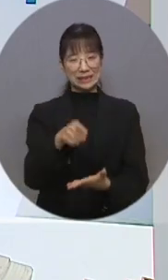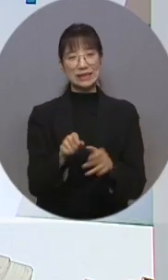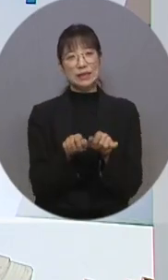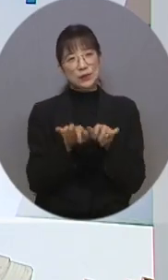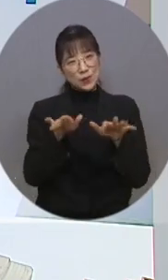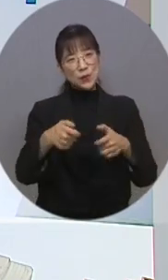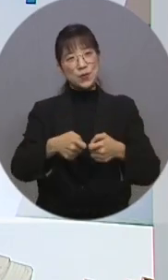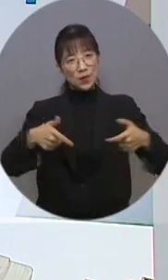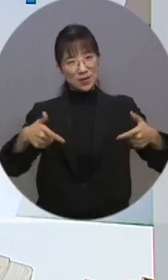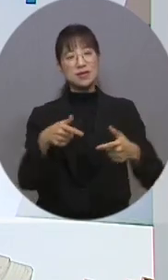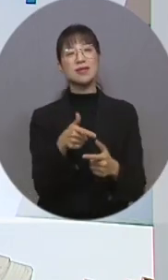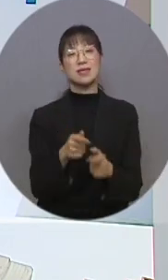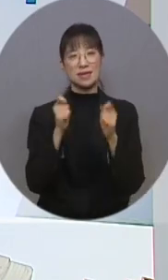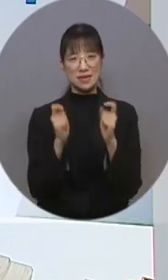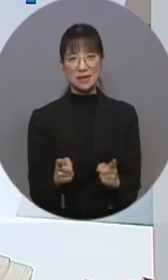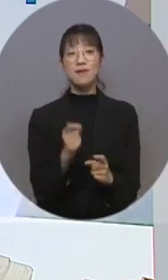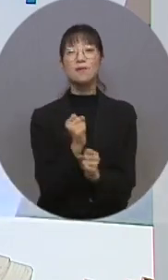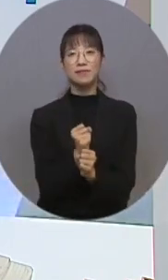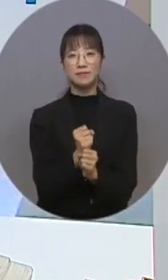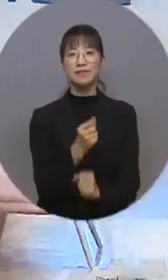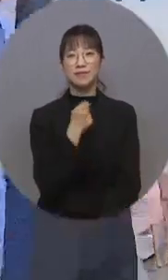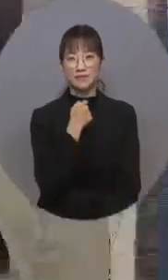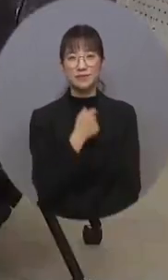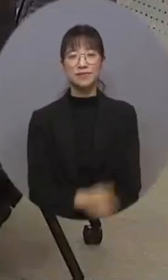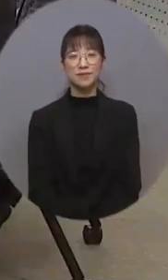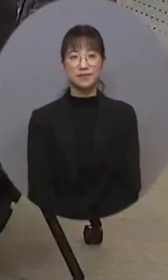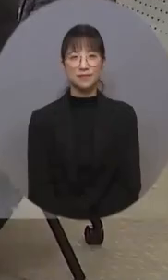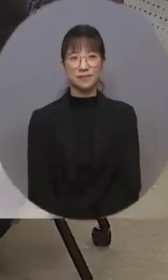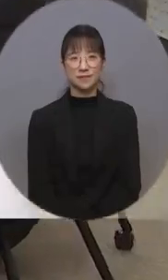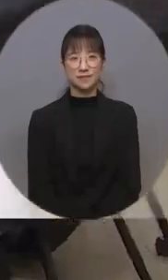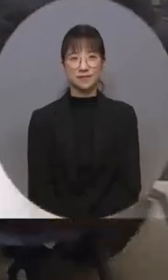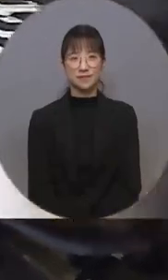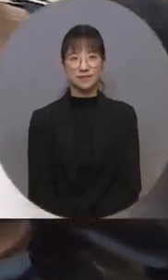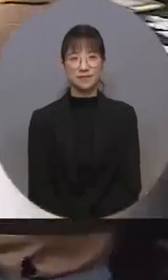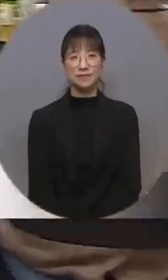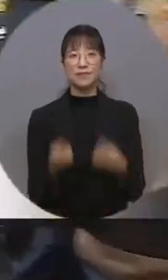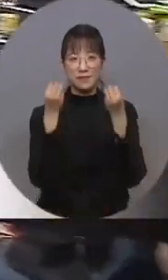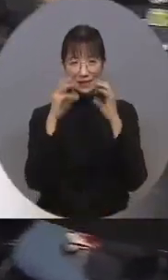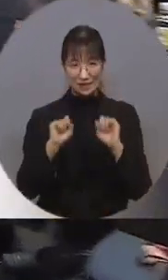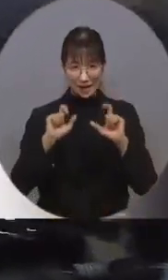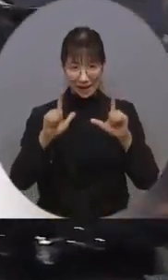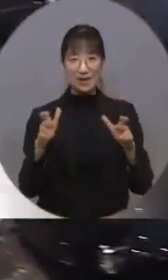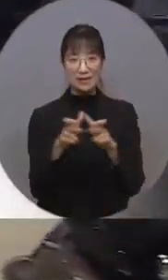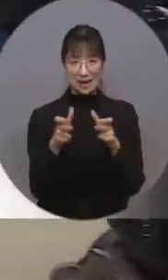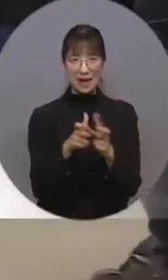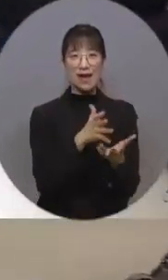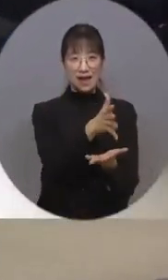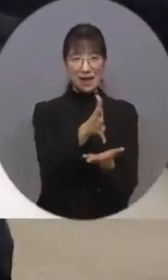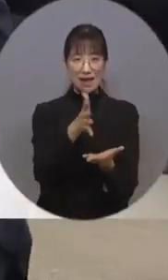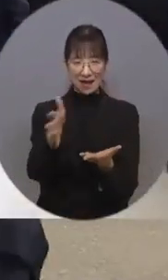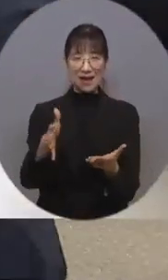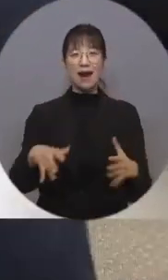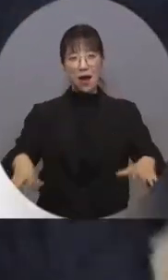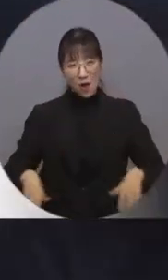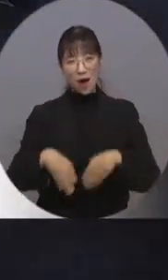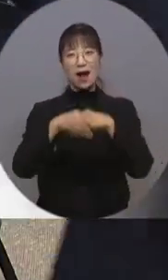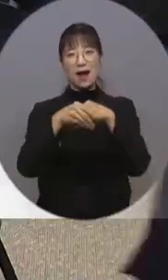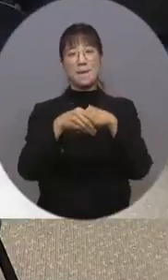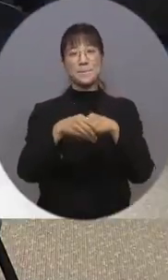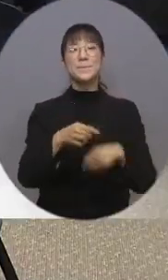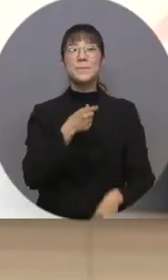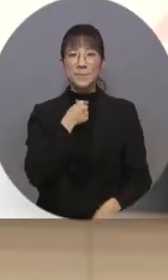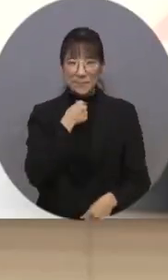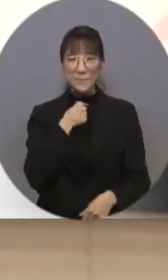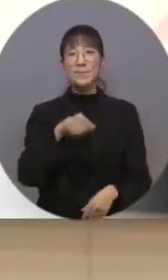확산할 수 있는 기회를 마련하고자 합니다. 새해를 맞아 장애계의 화합을 기원하는 자리가